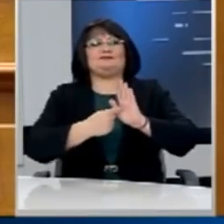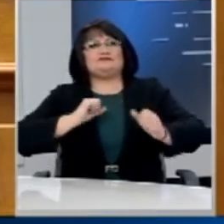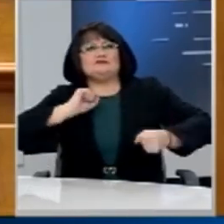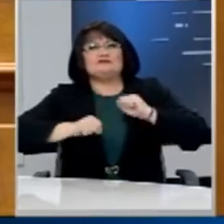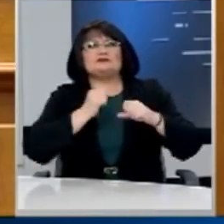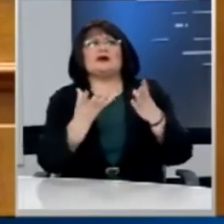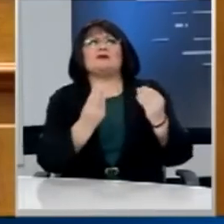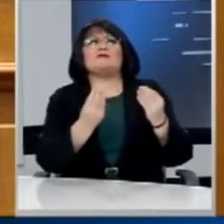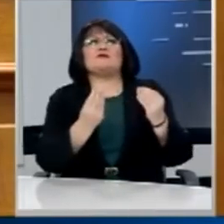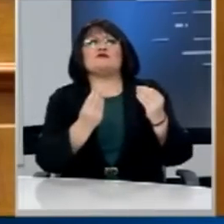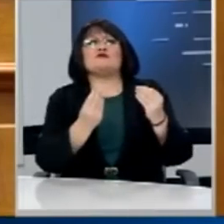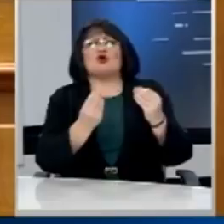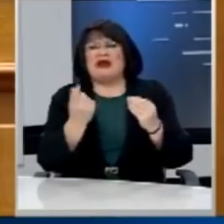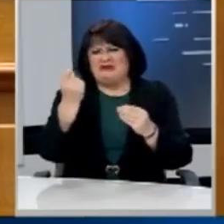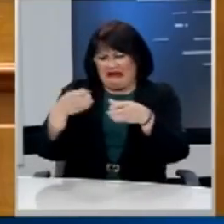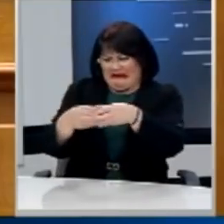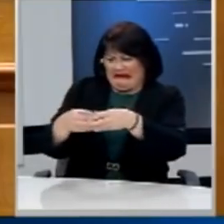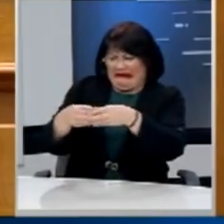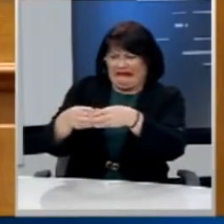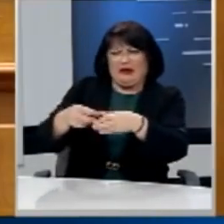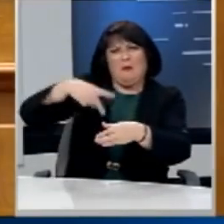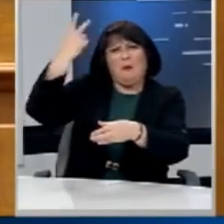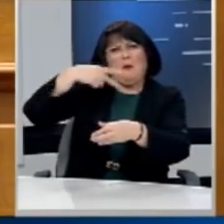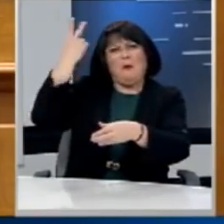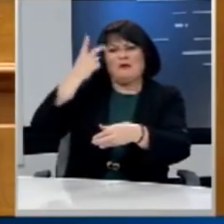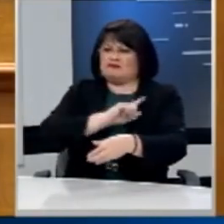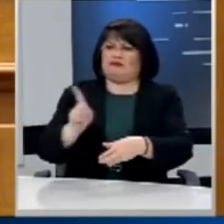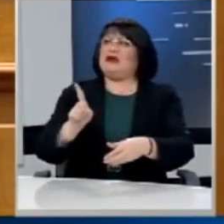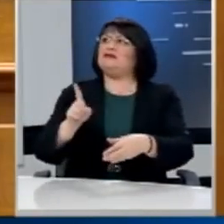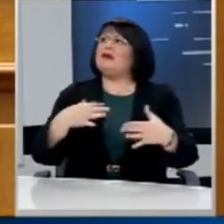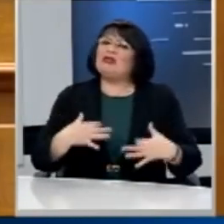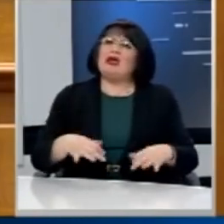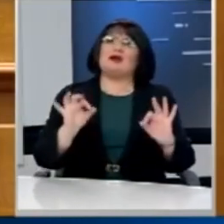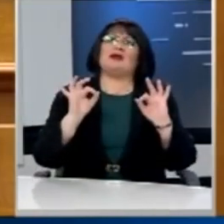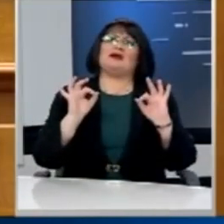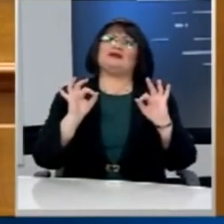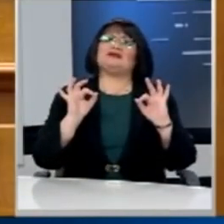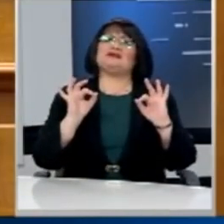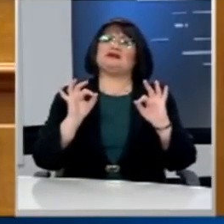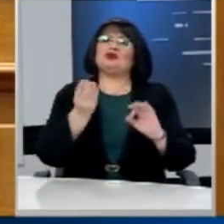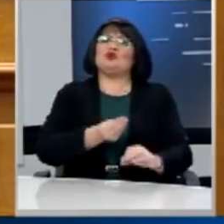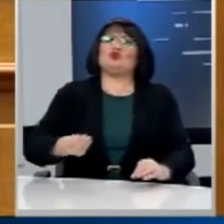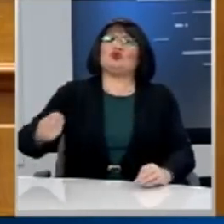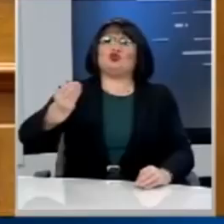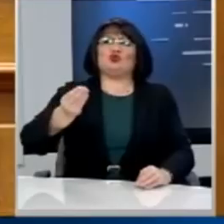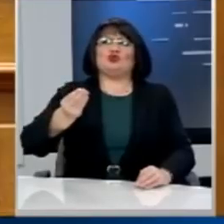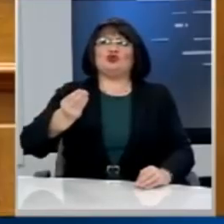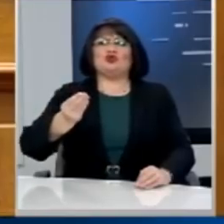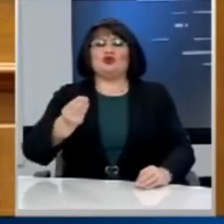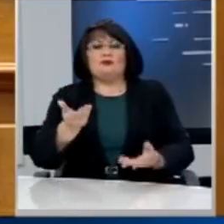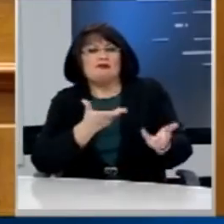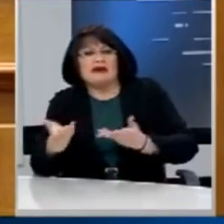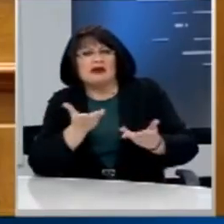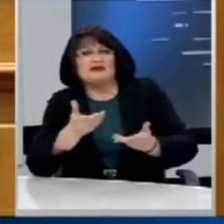των πολλών στην αυθαιρεσία των λίγων και ότι θα γίνει αφετηρία για μεγαλύτερο